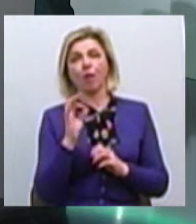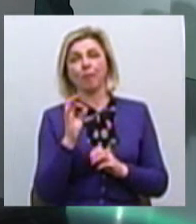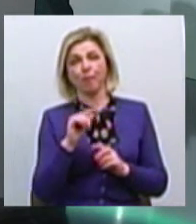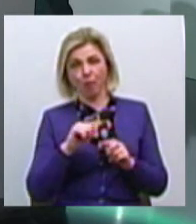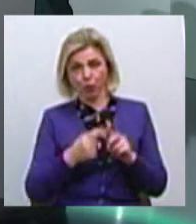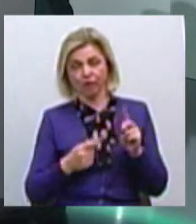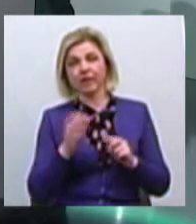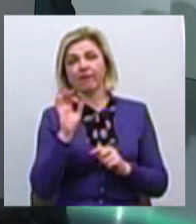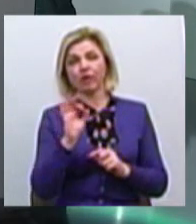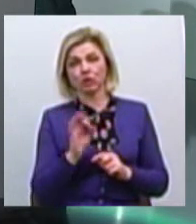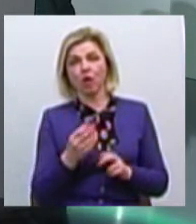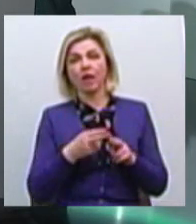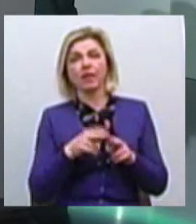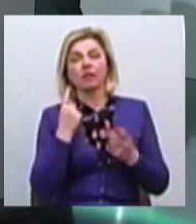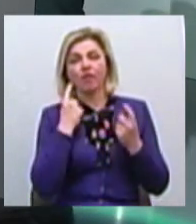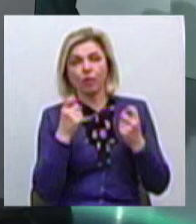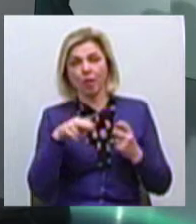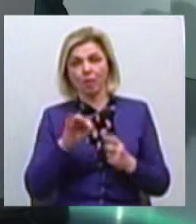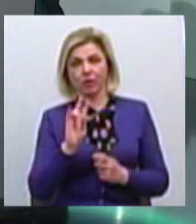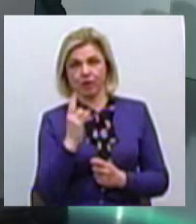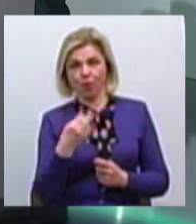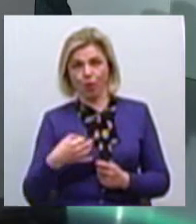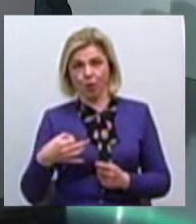12,5%. Це дані по Миколаївській області.